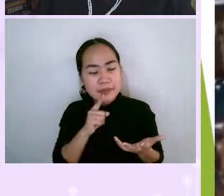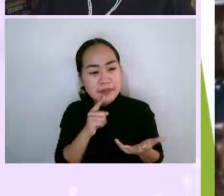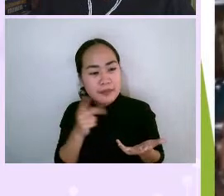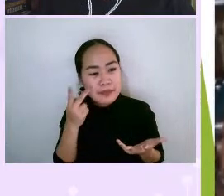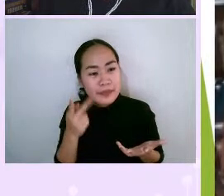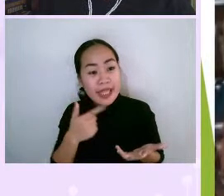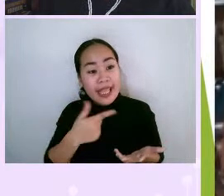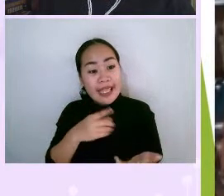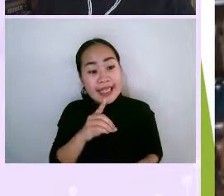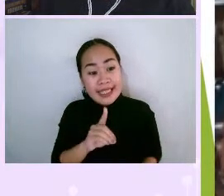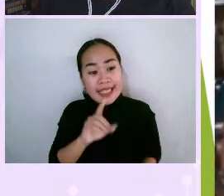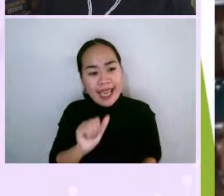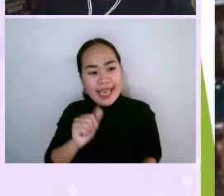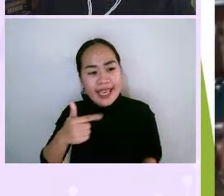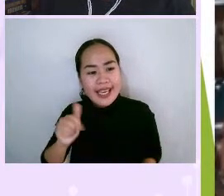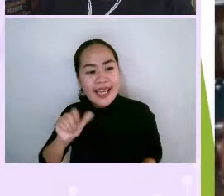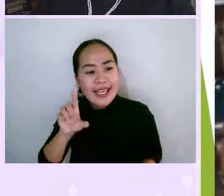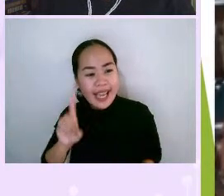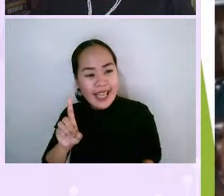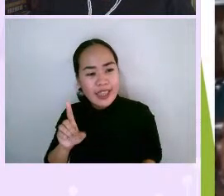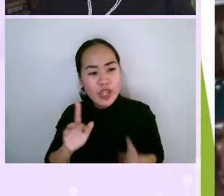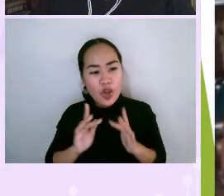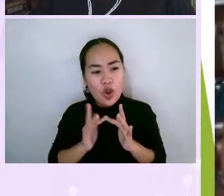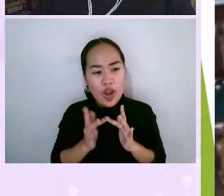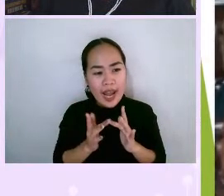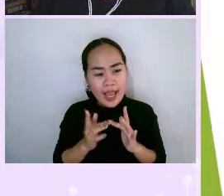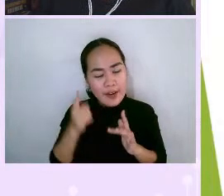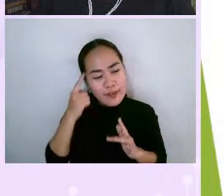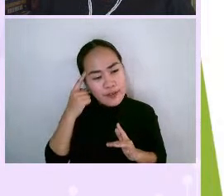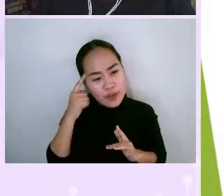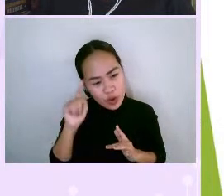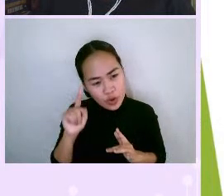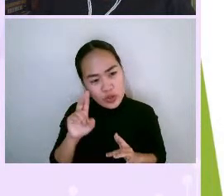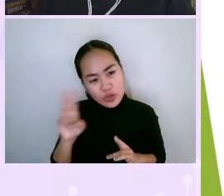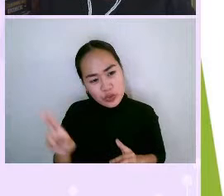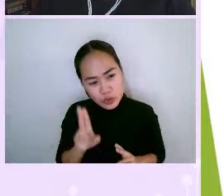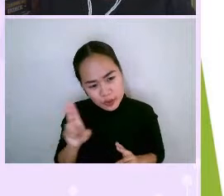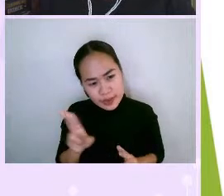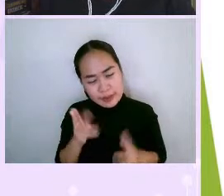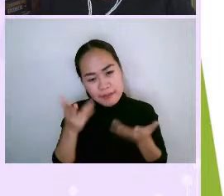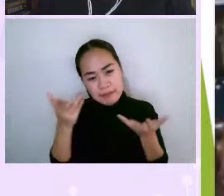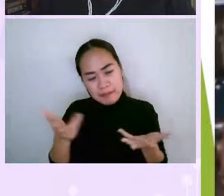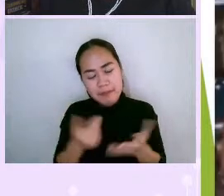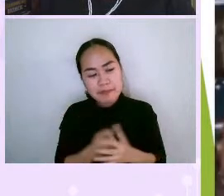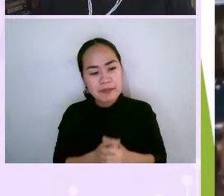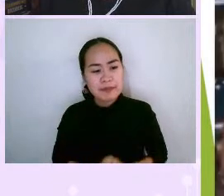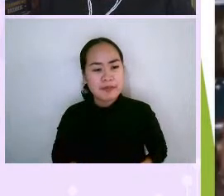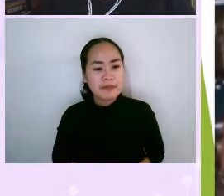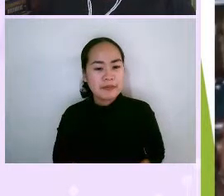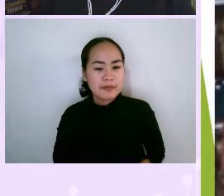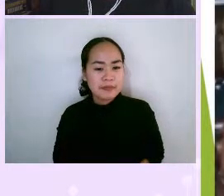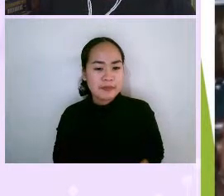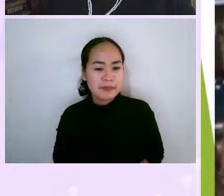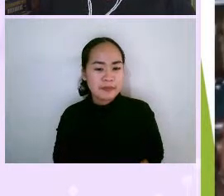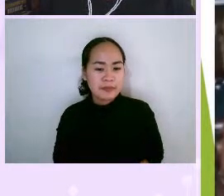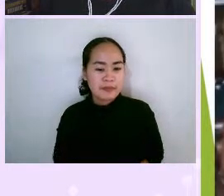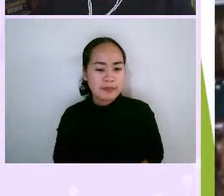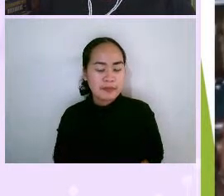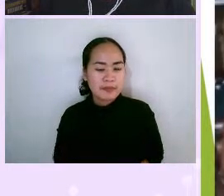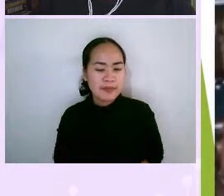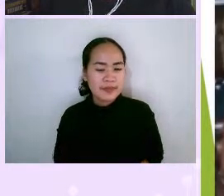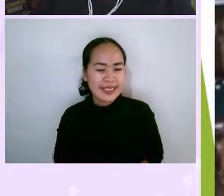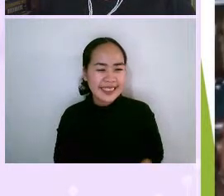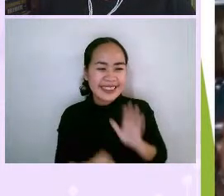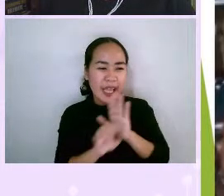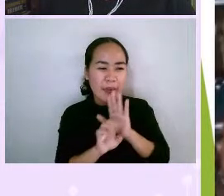God, ang online trading. Ito po yung example ng isang